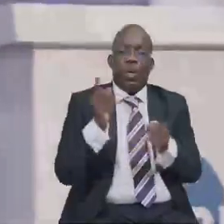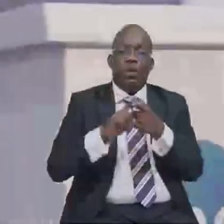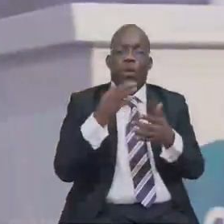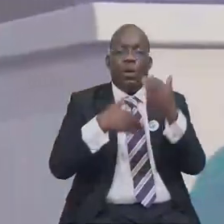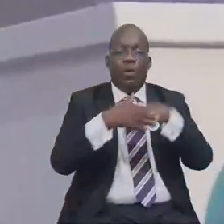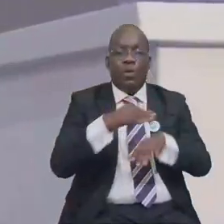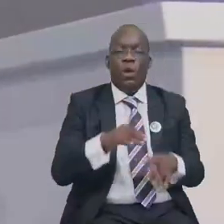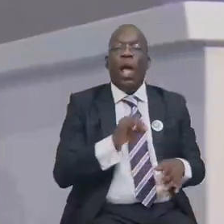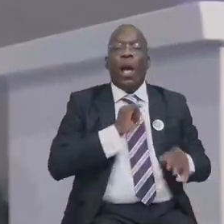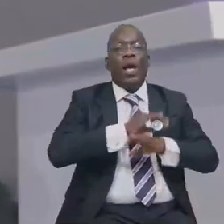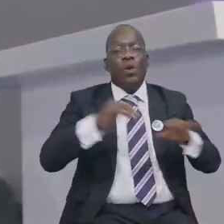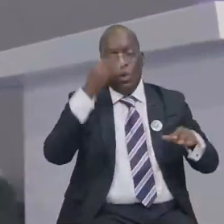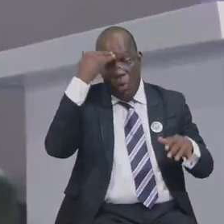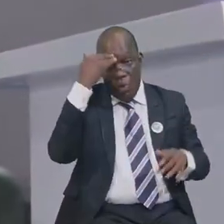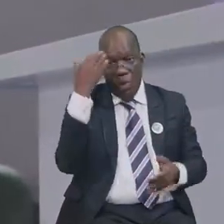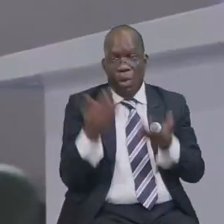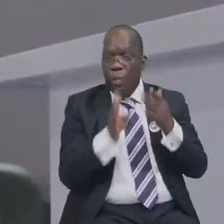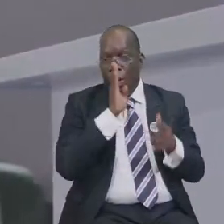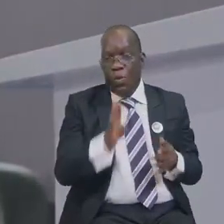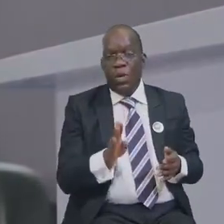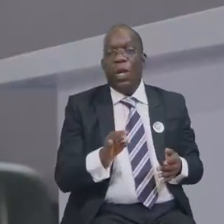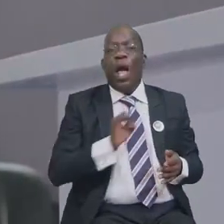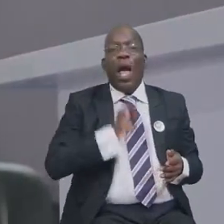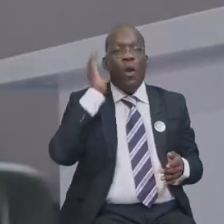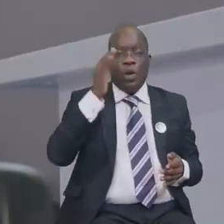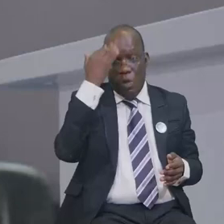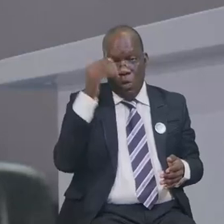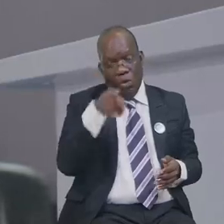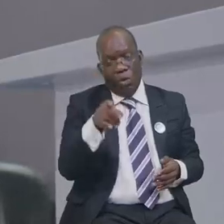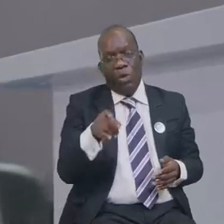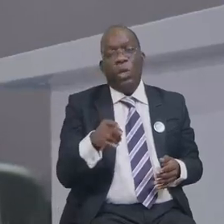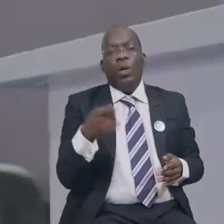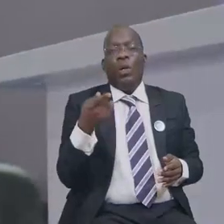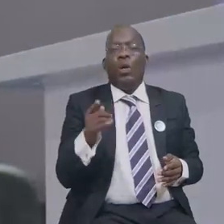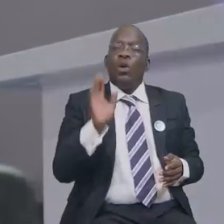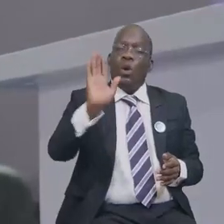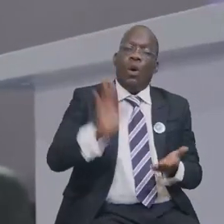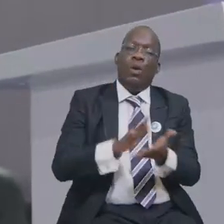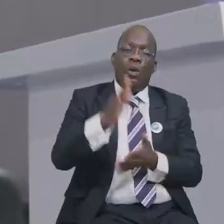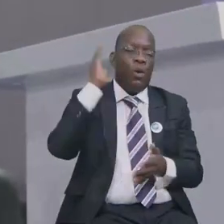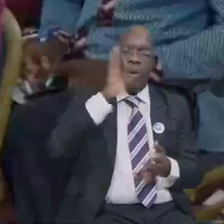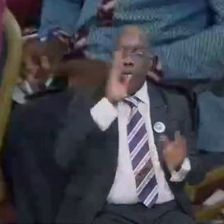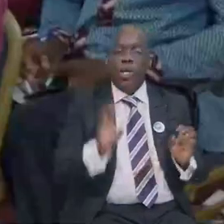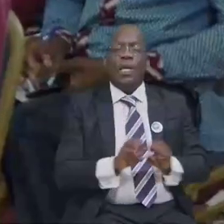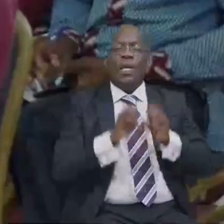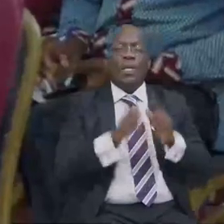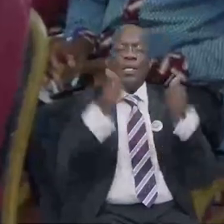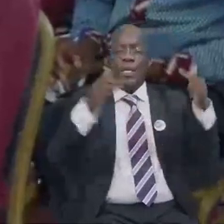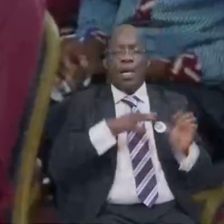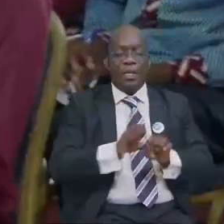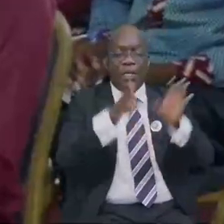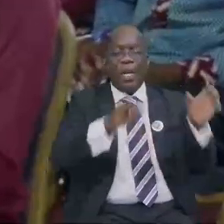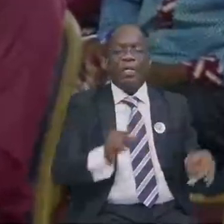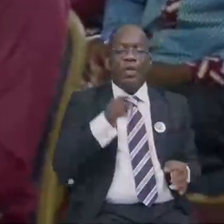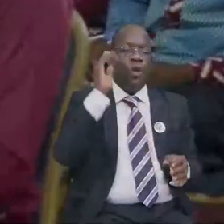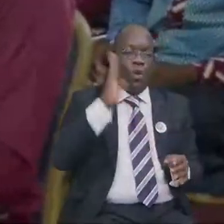je vais te reconnaître, parce que ta gloire sera si radieuse, tu seras récompensé au nom de Jésus. Alors